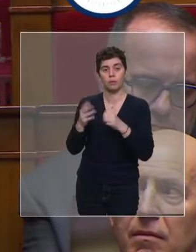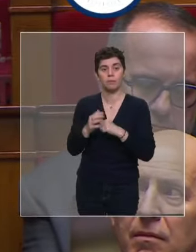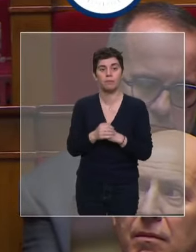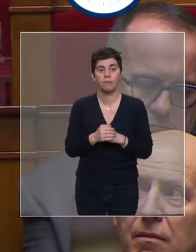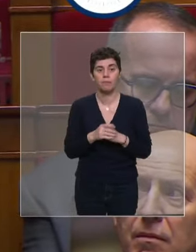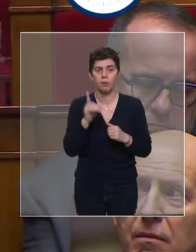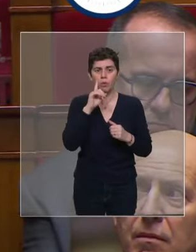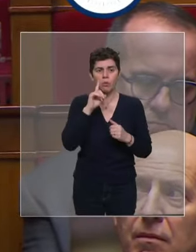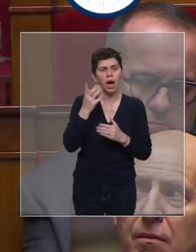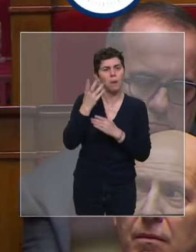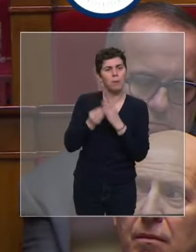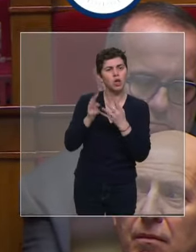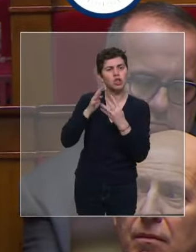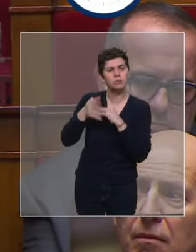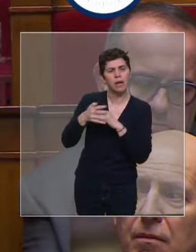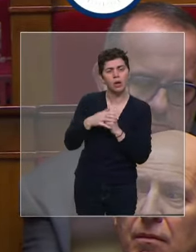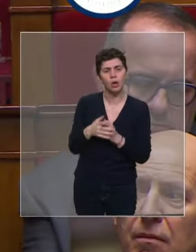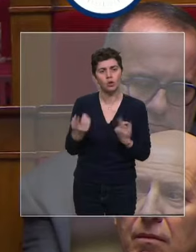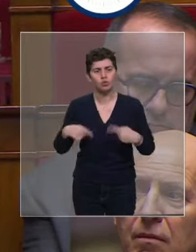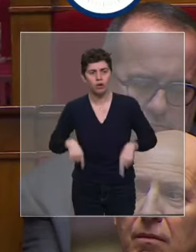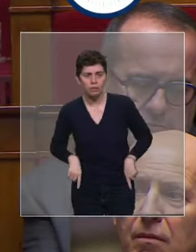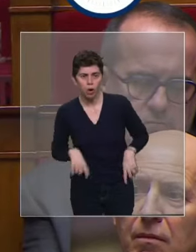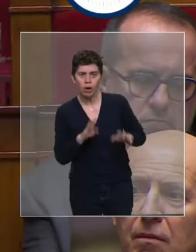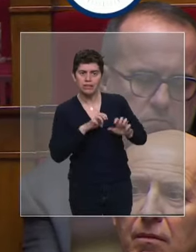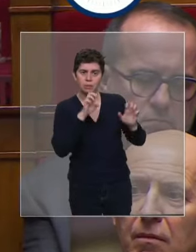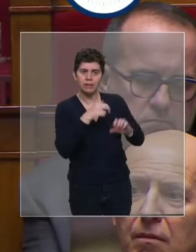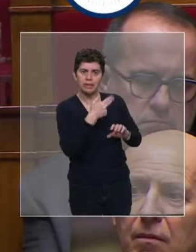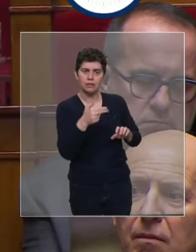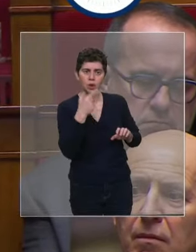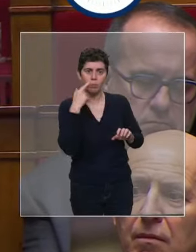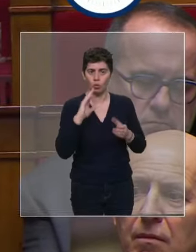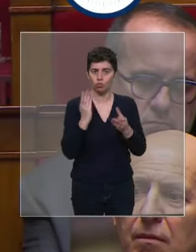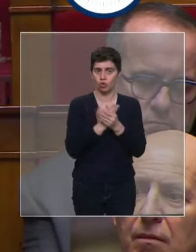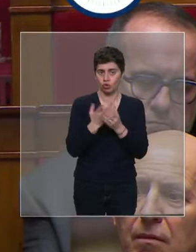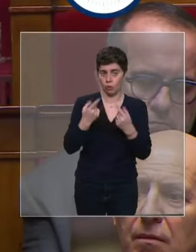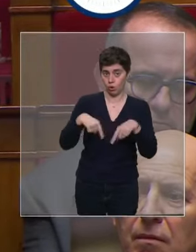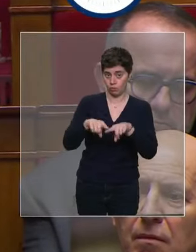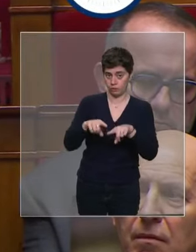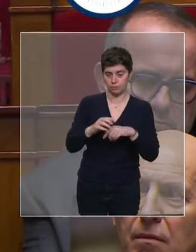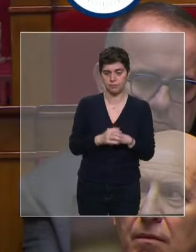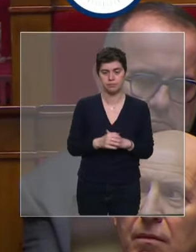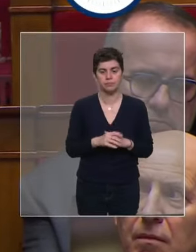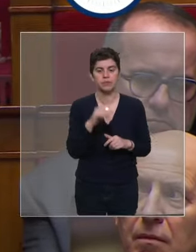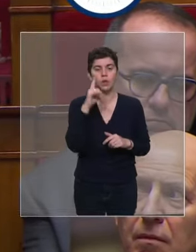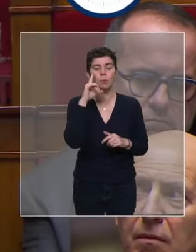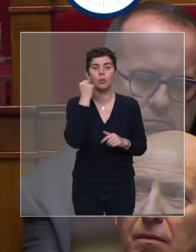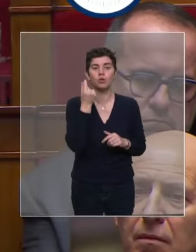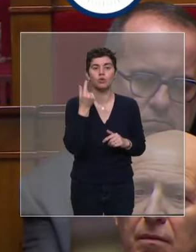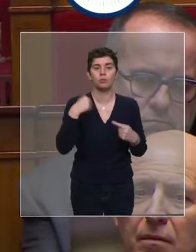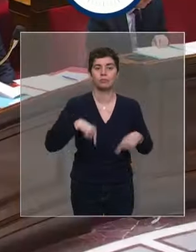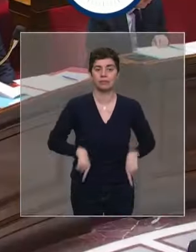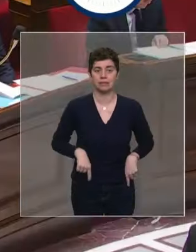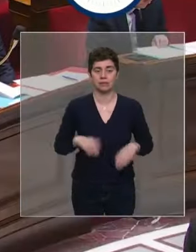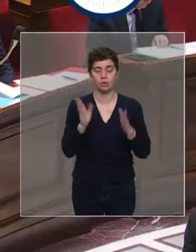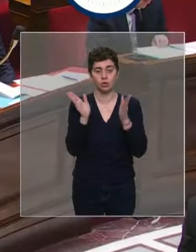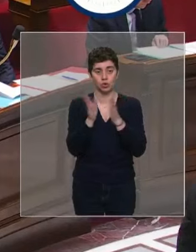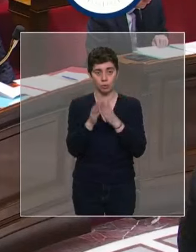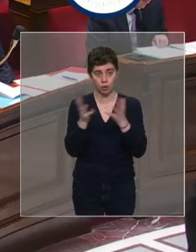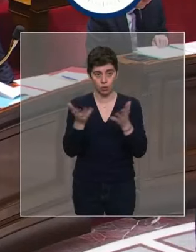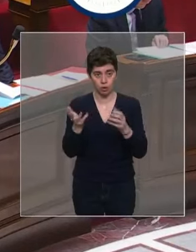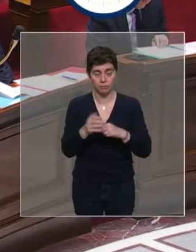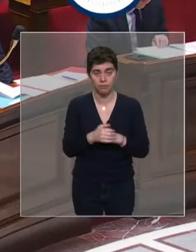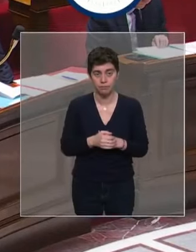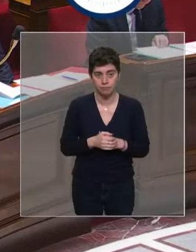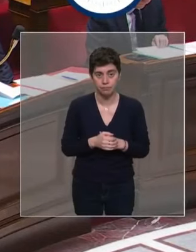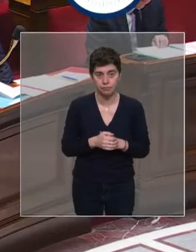qu'il y ait un manque de transparence entre le gouvernement et l'Assemblée nationale sur les documents de la Commission. Alors, Monsieur le Ministre, nous vous demandons d'une part, sur ces